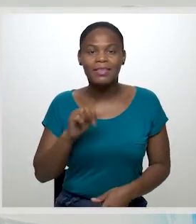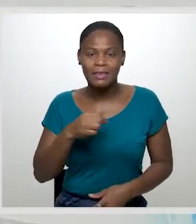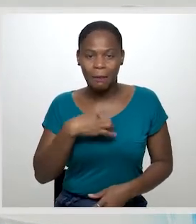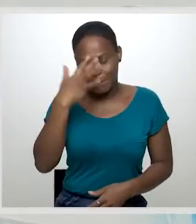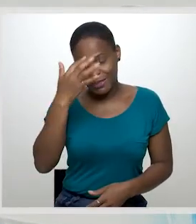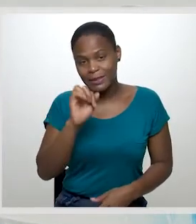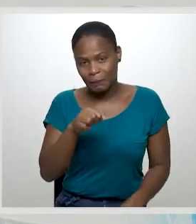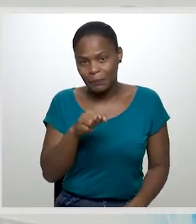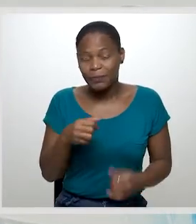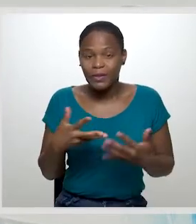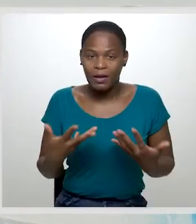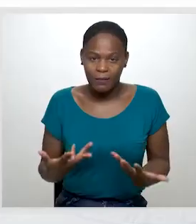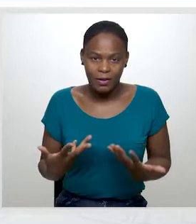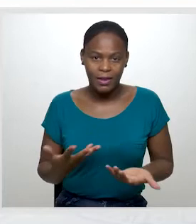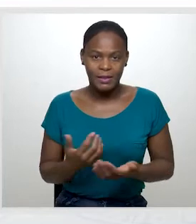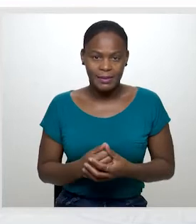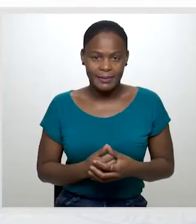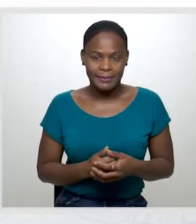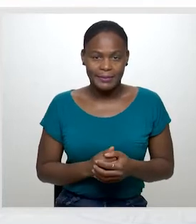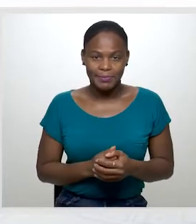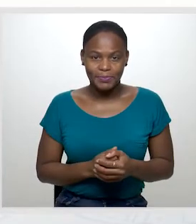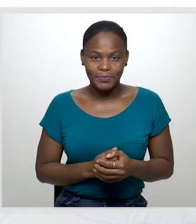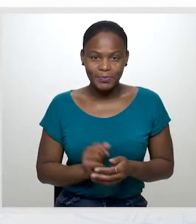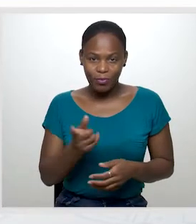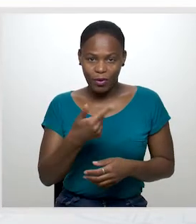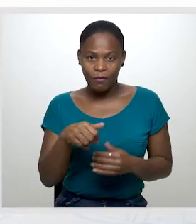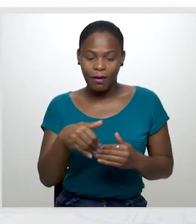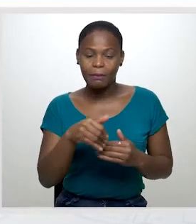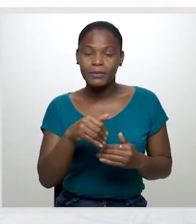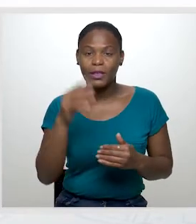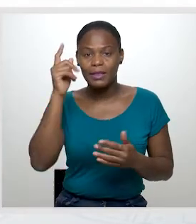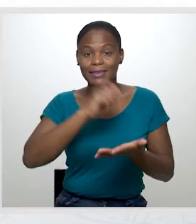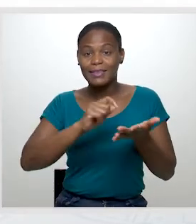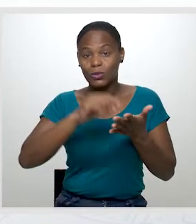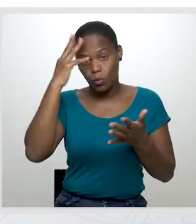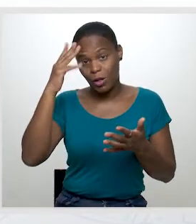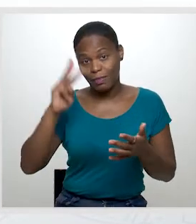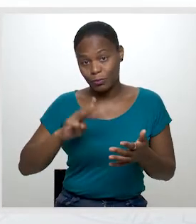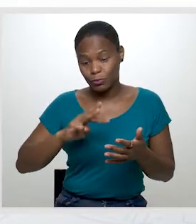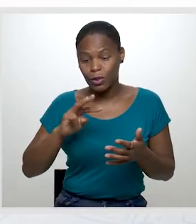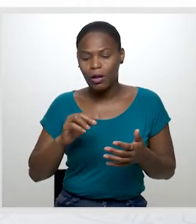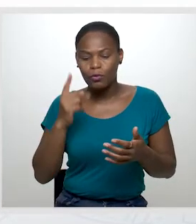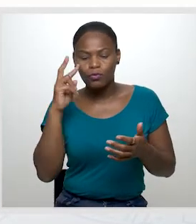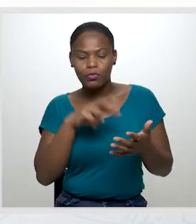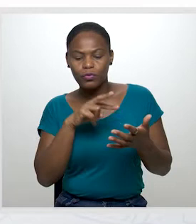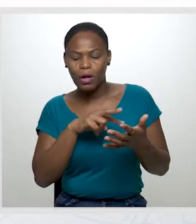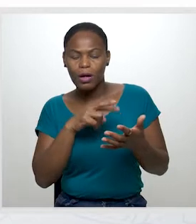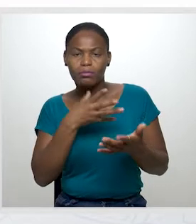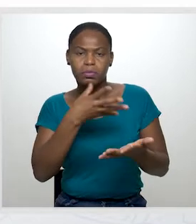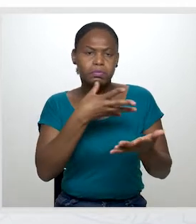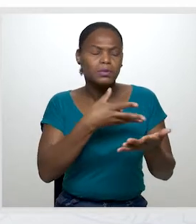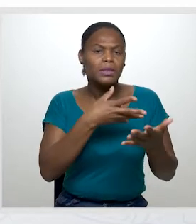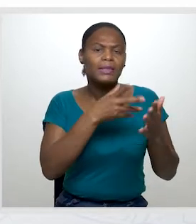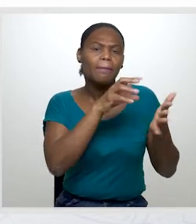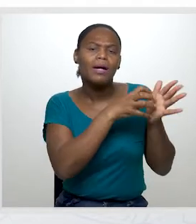Oui, je crois que oui. Alors, nous allons passer au troisième exercice. Commente les images et dis